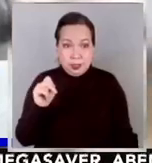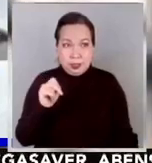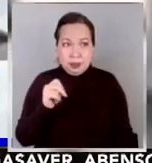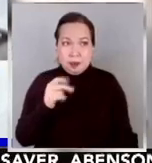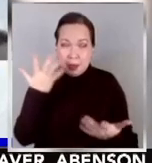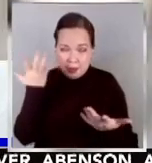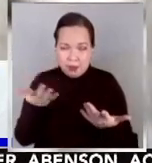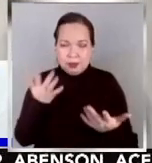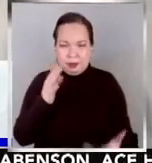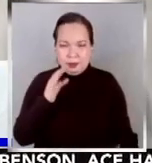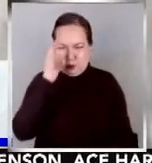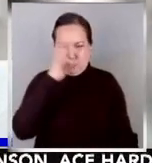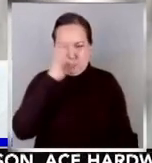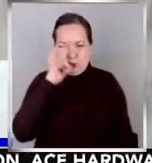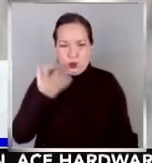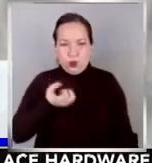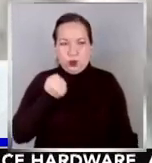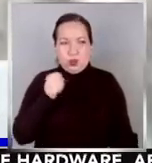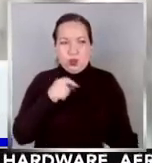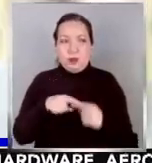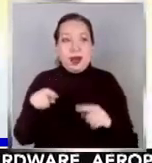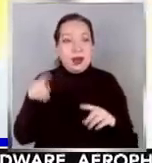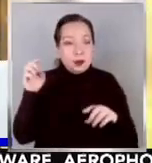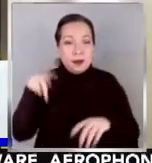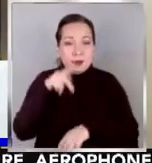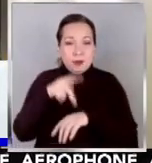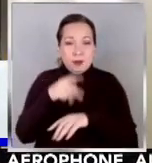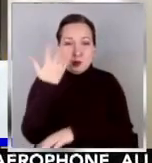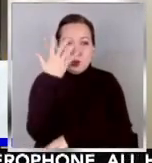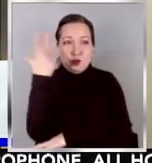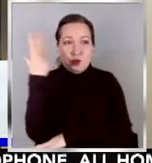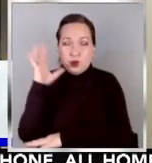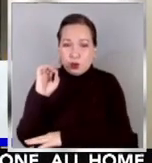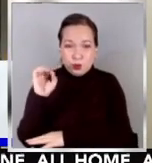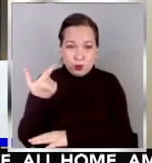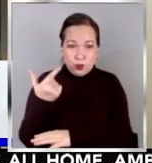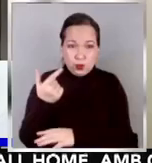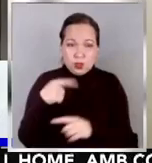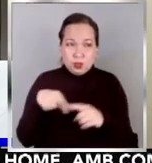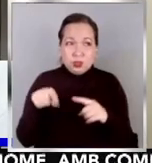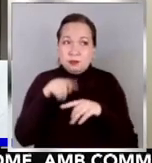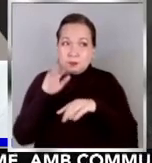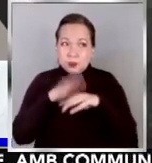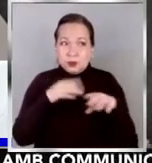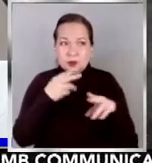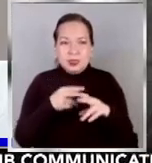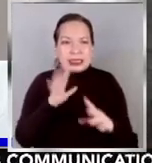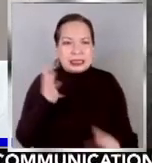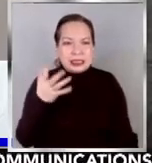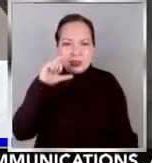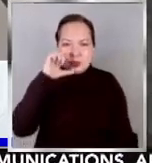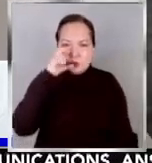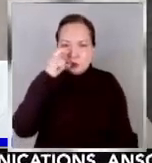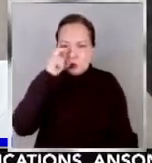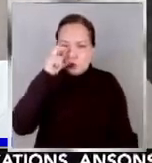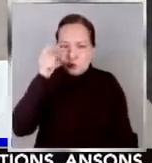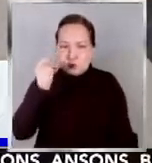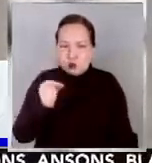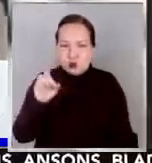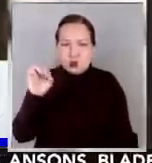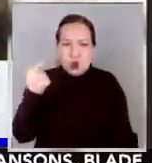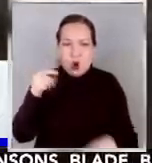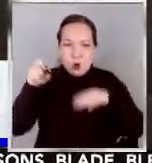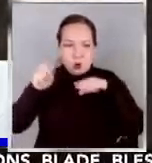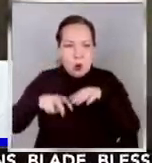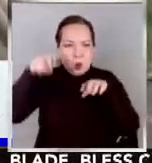Yan ang mga Philippine Forest Dog o asong gubat na tinatawag din ng ilan bilang witch dogs. Mataas sila tumalon,